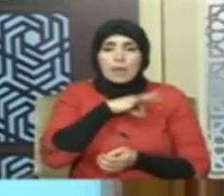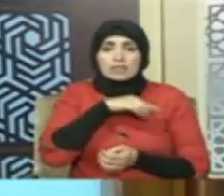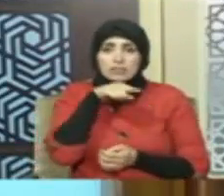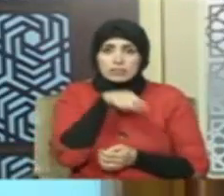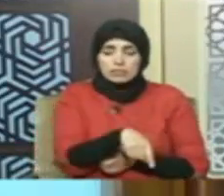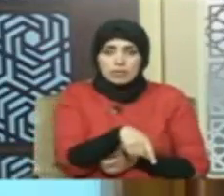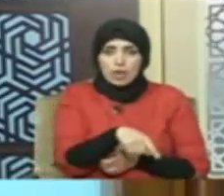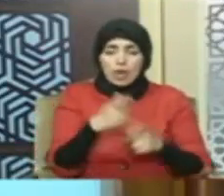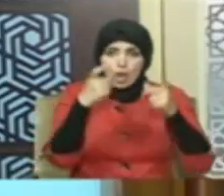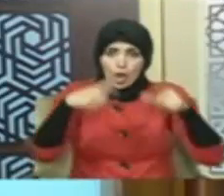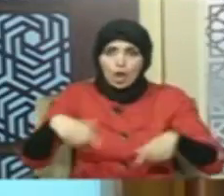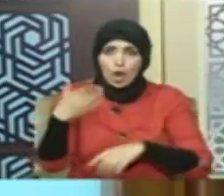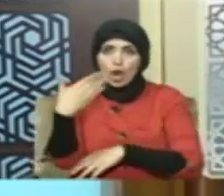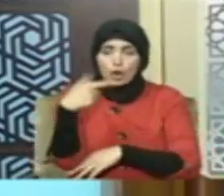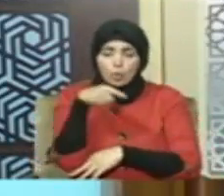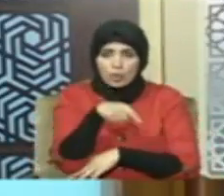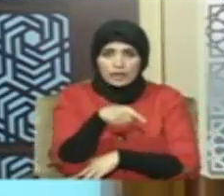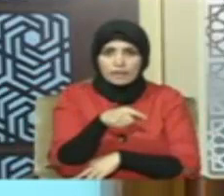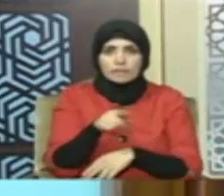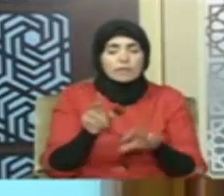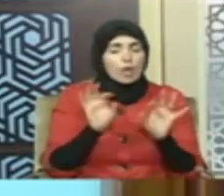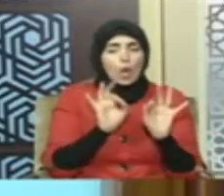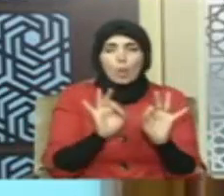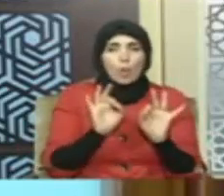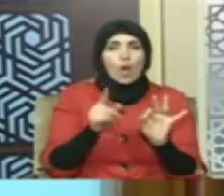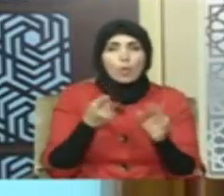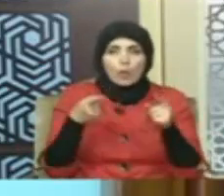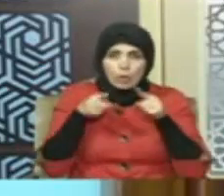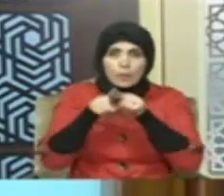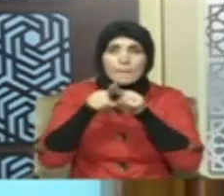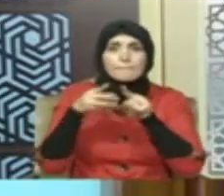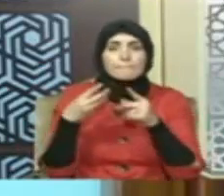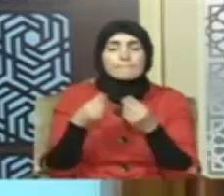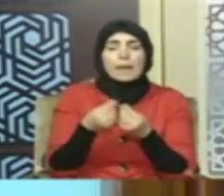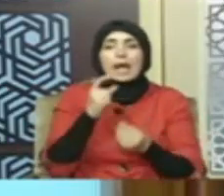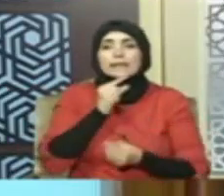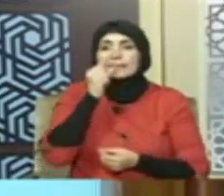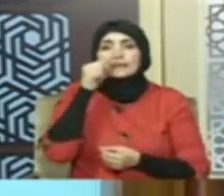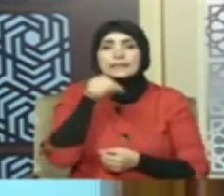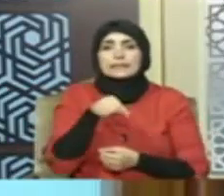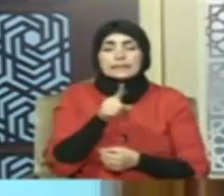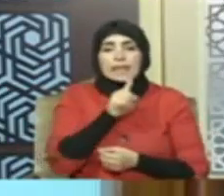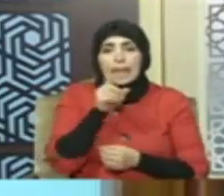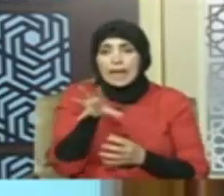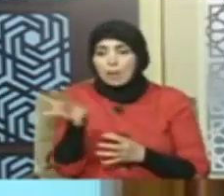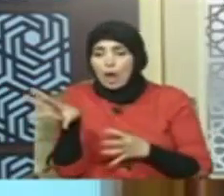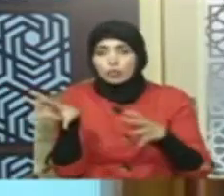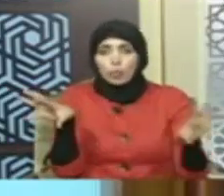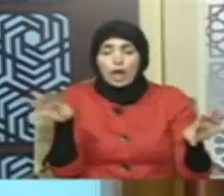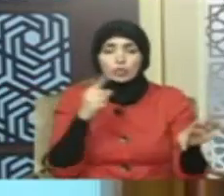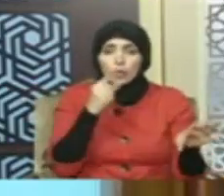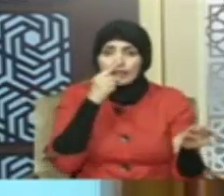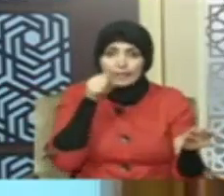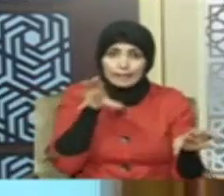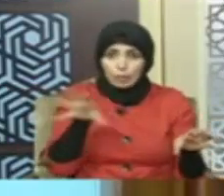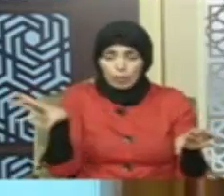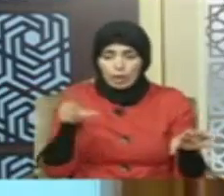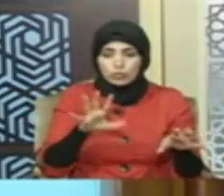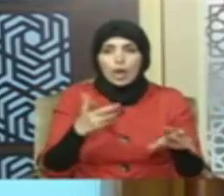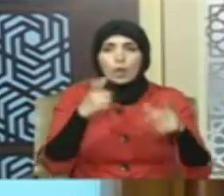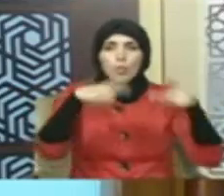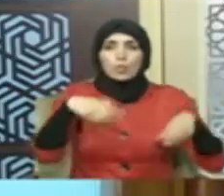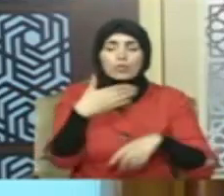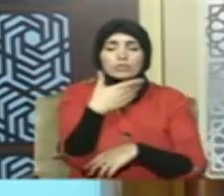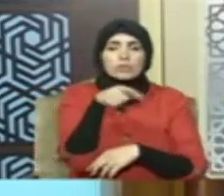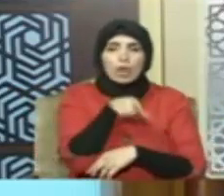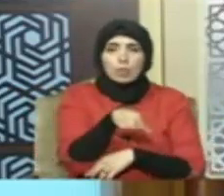الأوطان من صميم مقاصد الأديان، فلا دين بلا دولة